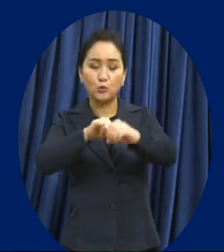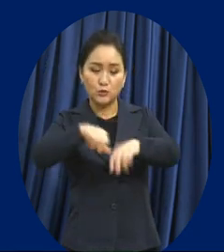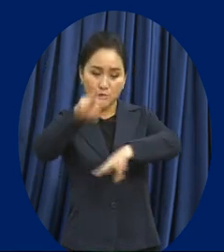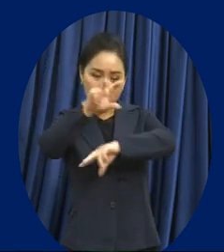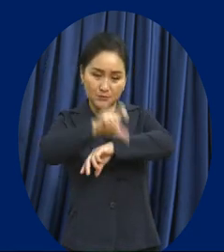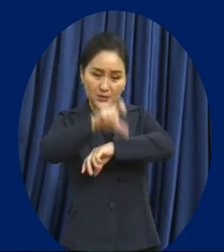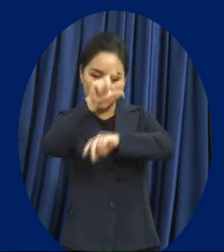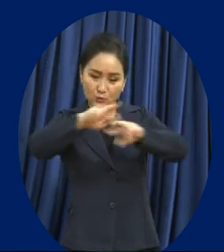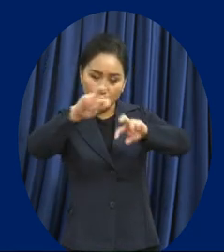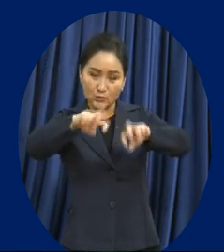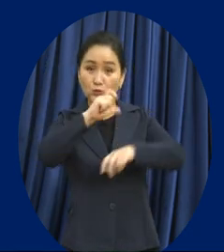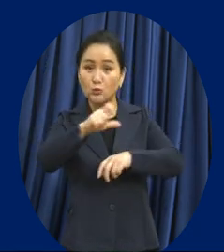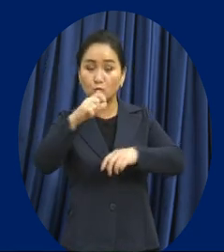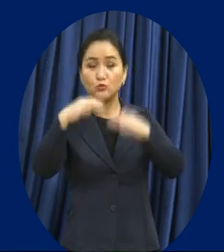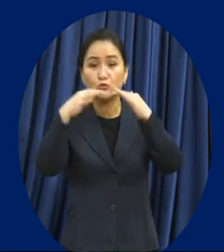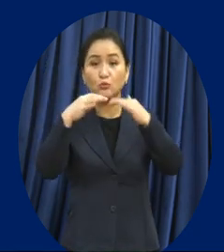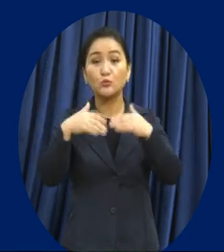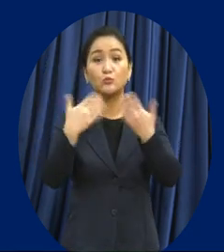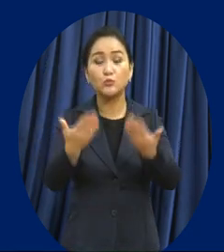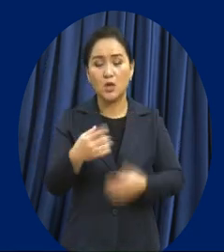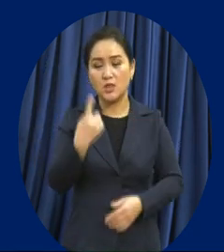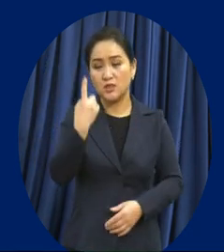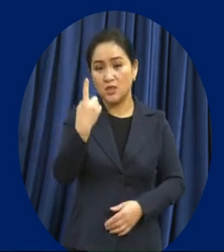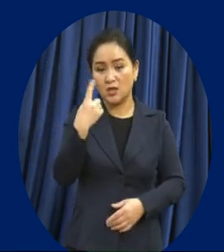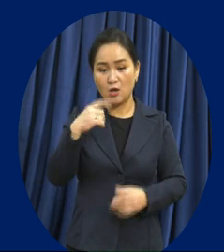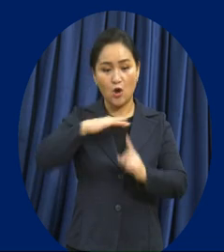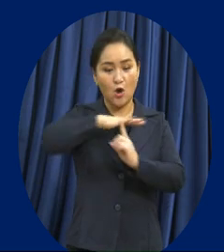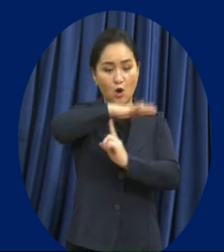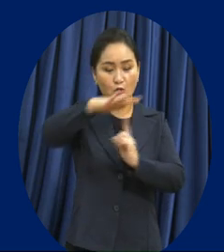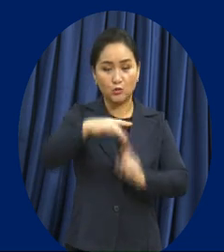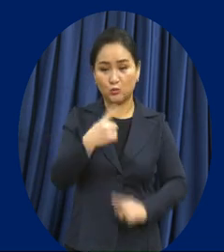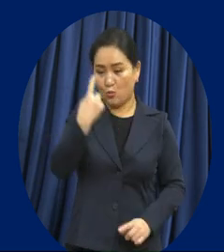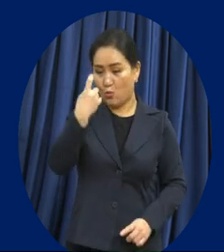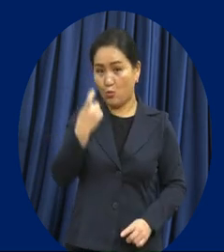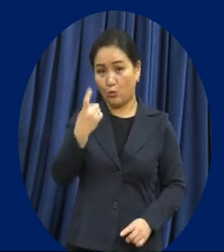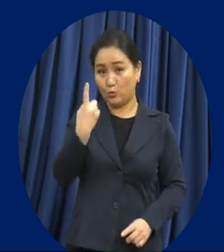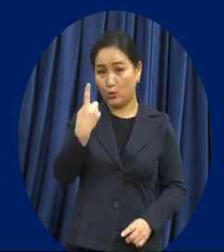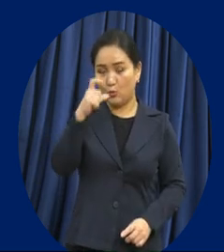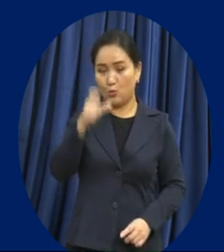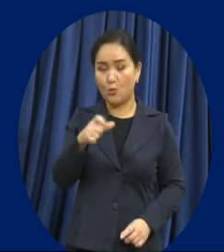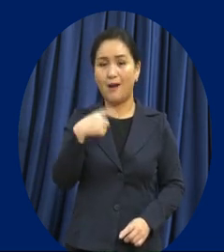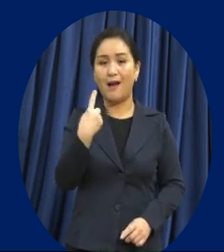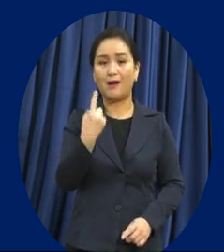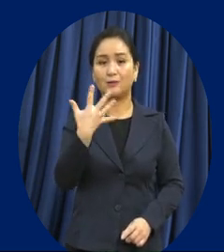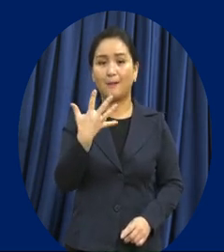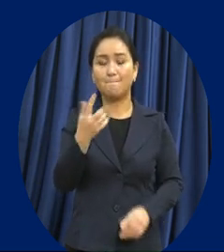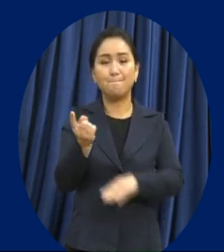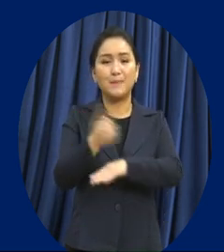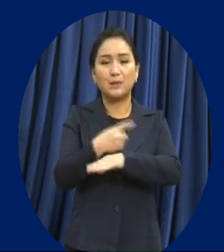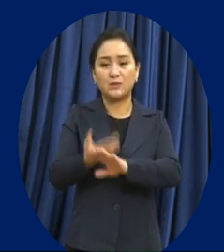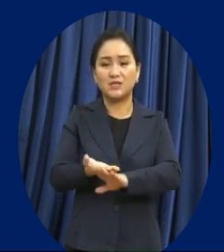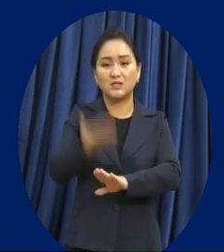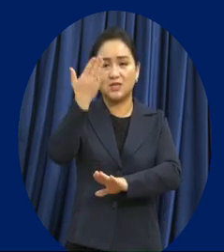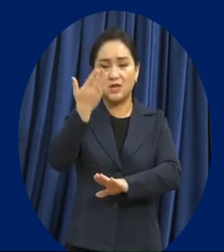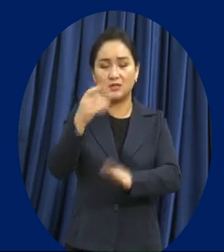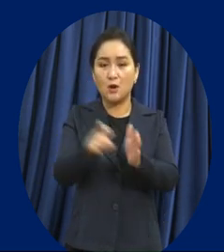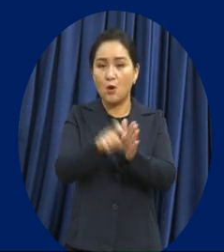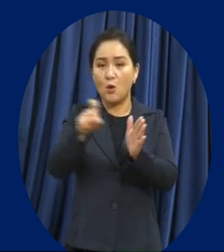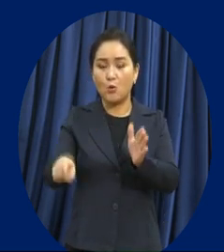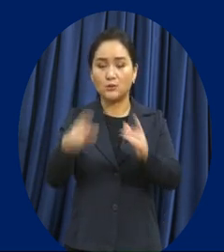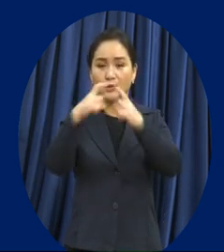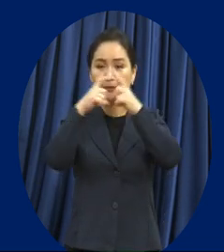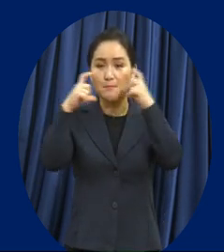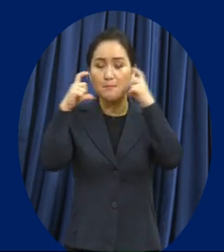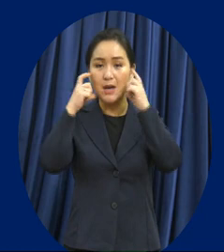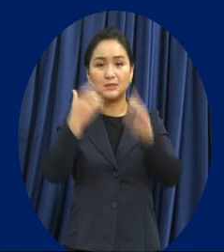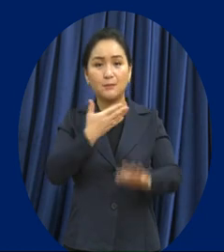байгаа зөвлөмж бол нэг орчинд хүн 15-аас дээш минут амны хаалтгүй байж болохгүй гэсэн зөвлөмжийг өгч байгаа. Тэгэхээр бид нар айлд мэдээж